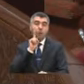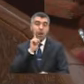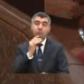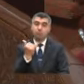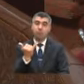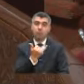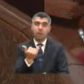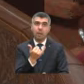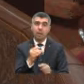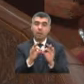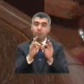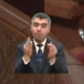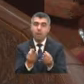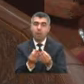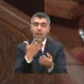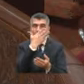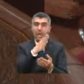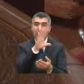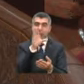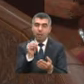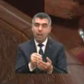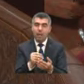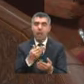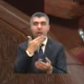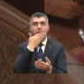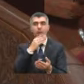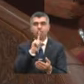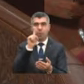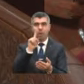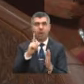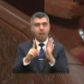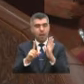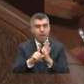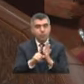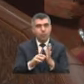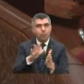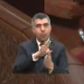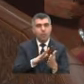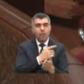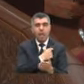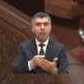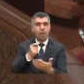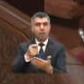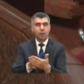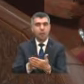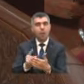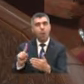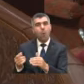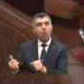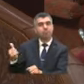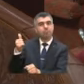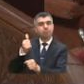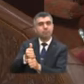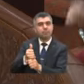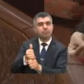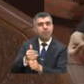النساء والأسر بإفريقيا غادي يستافدوا الحمد لله بالخدمات القانونية لقاضي التوثيق الذي عين لأول مرة